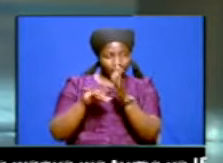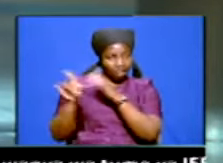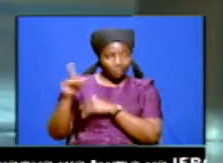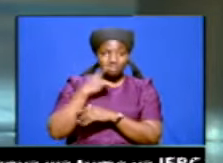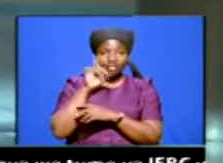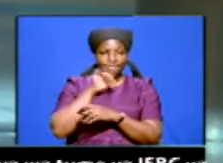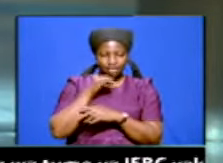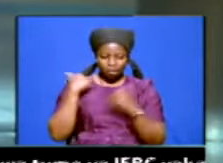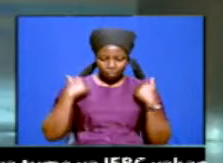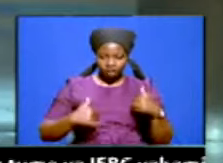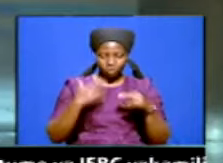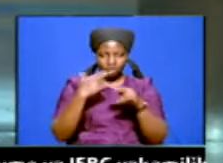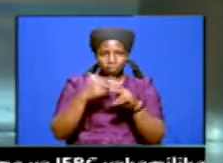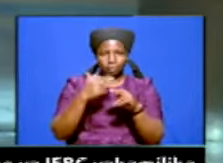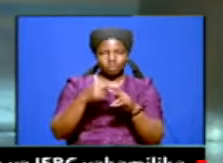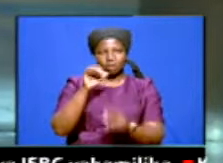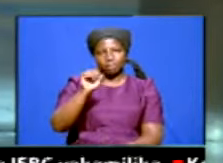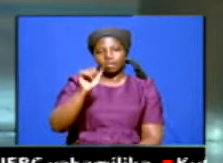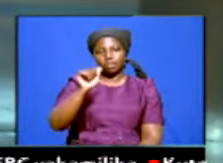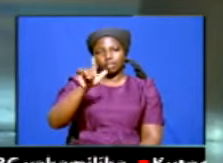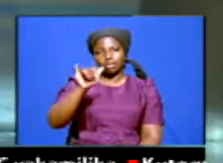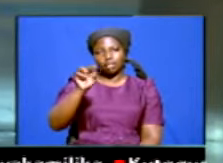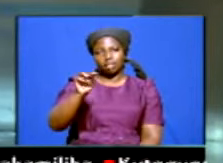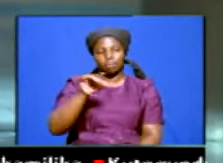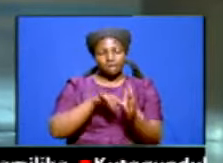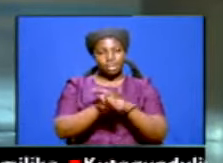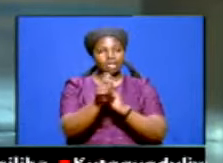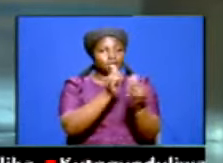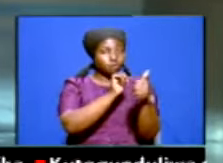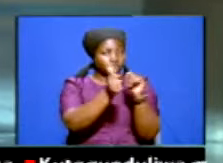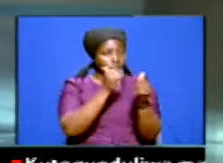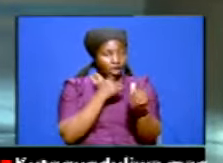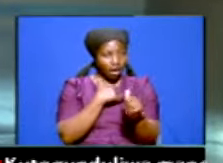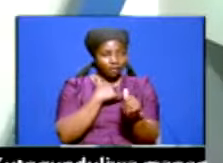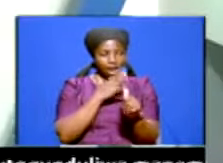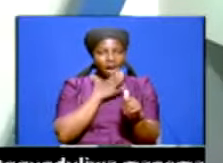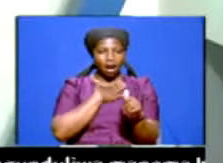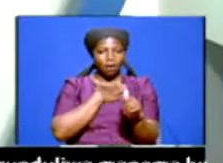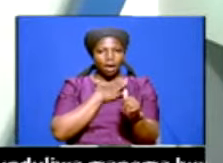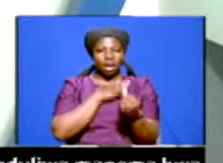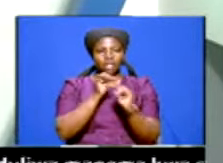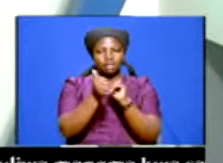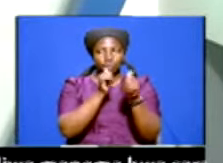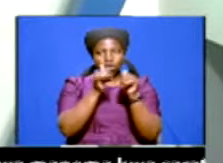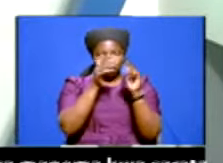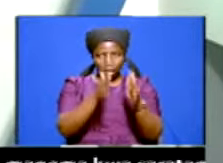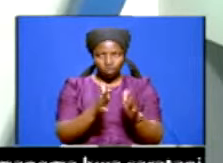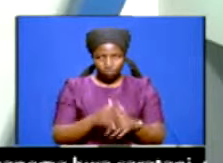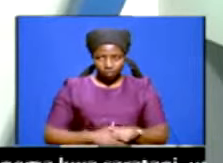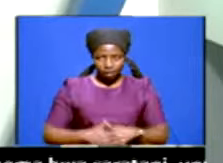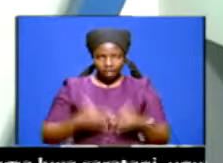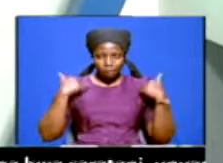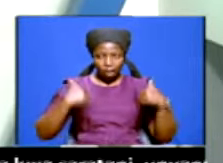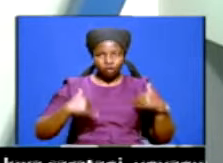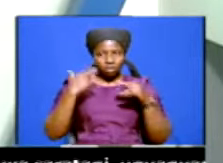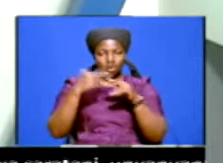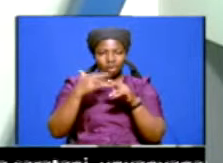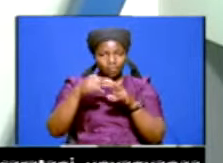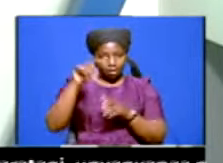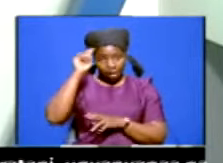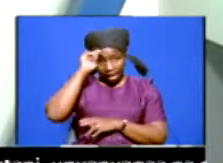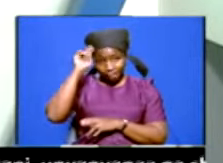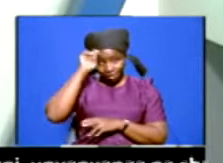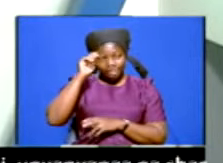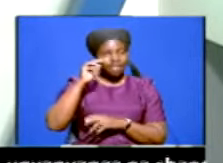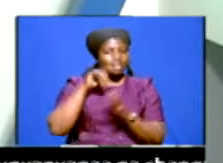ni Harith Salim, na pia katika spoti yupo mwana spoti wetu. Bila shaka anaitwa Timothy Kipnusa. Kwenye spoti tutakuwa na